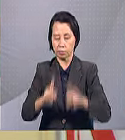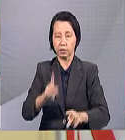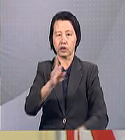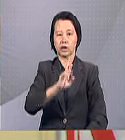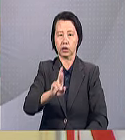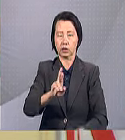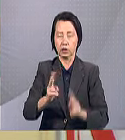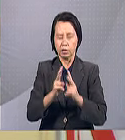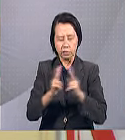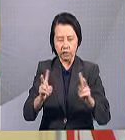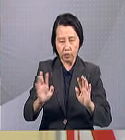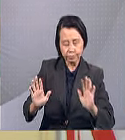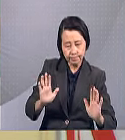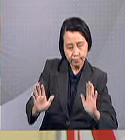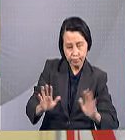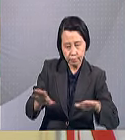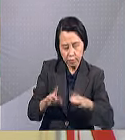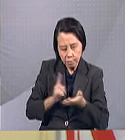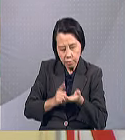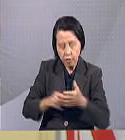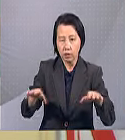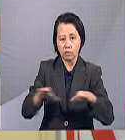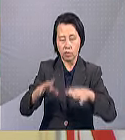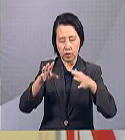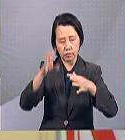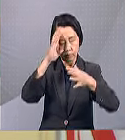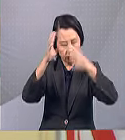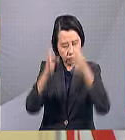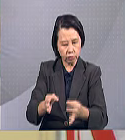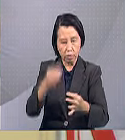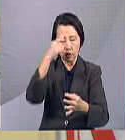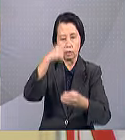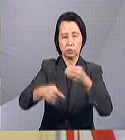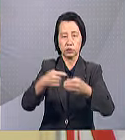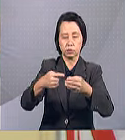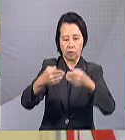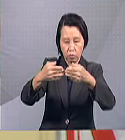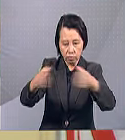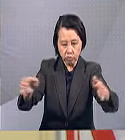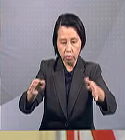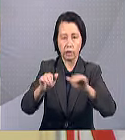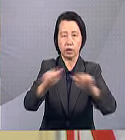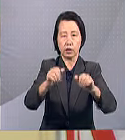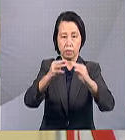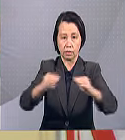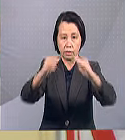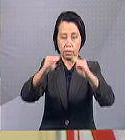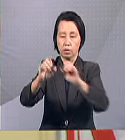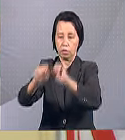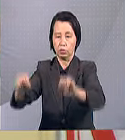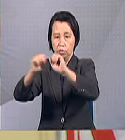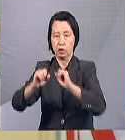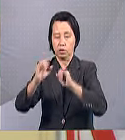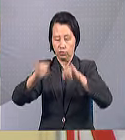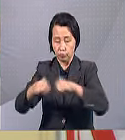amat berhati-hati dalam membuat keputusan berhubung pembukaan semula aktiviti di masjid, surau Jumaat